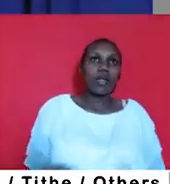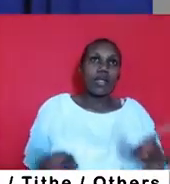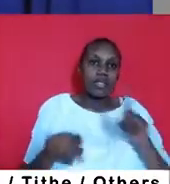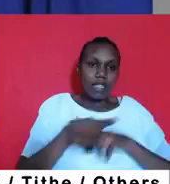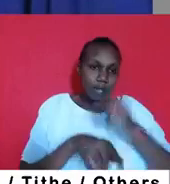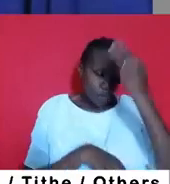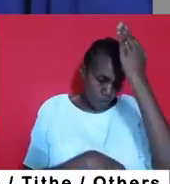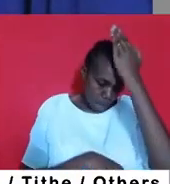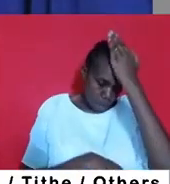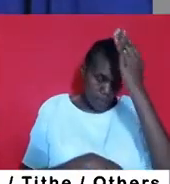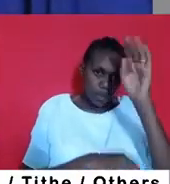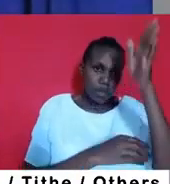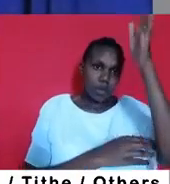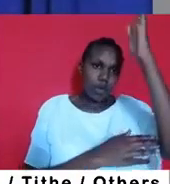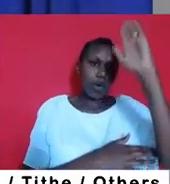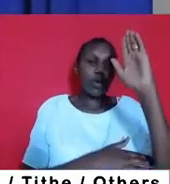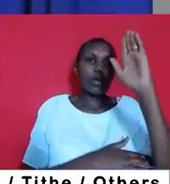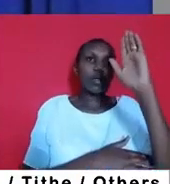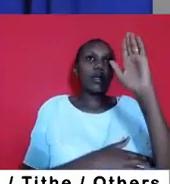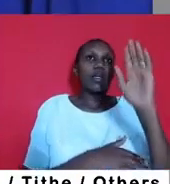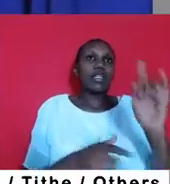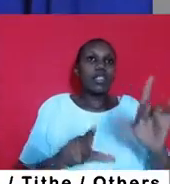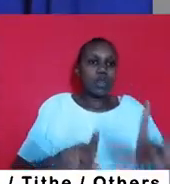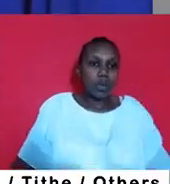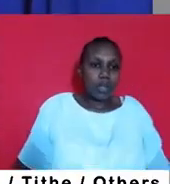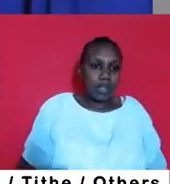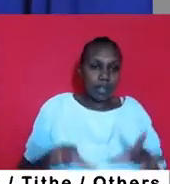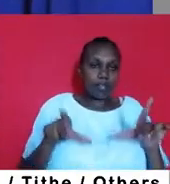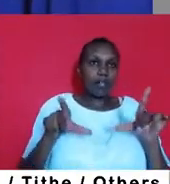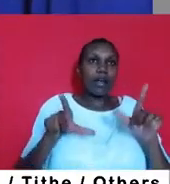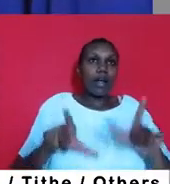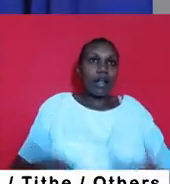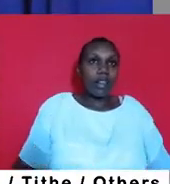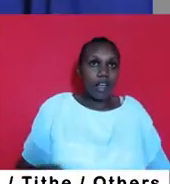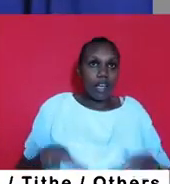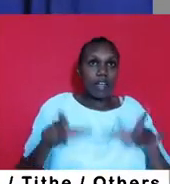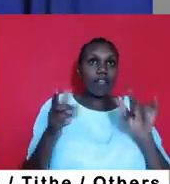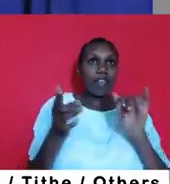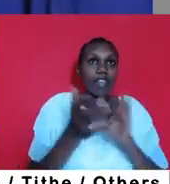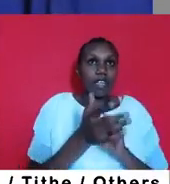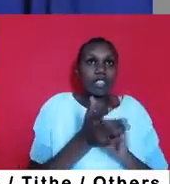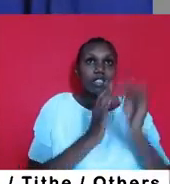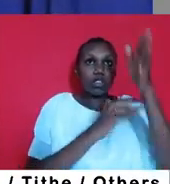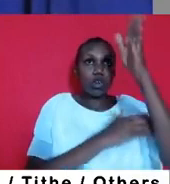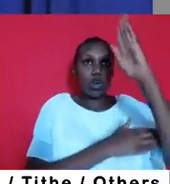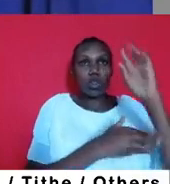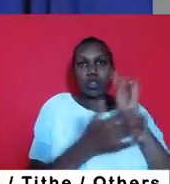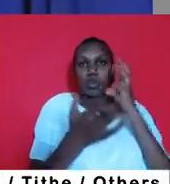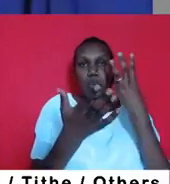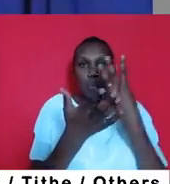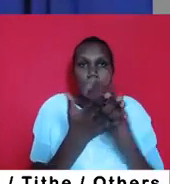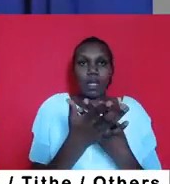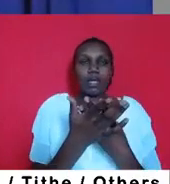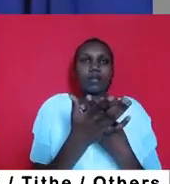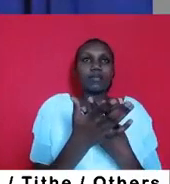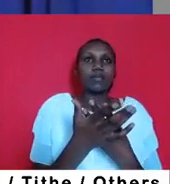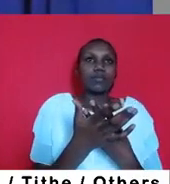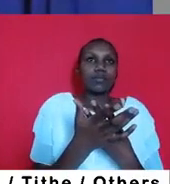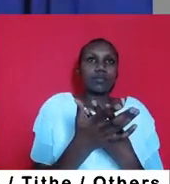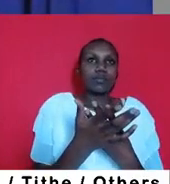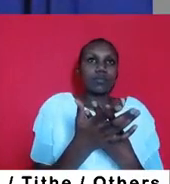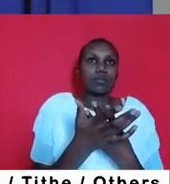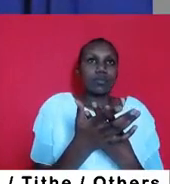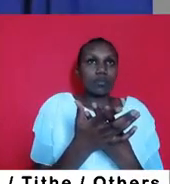Kunyenyekea mbele za Mungu ni kuishi maisha kadri na mapenzi ya Mungu.